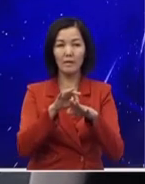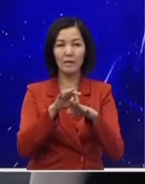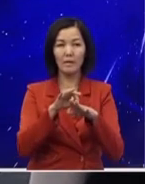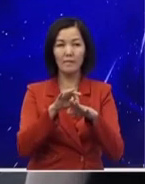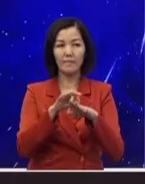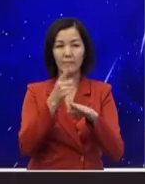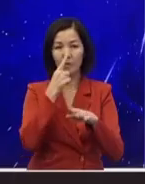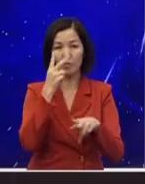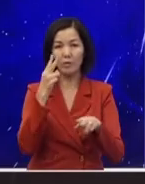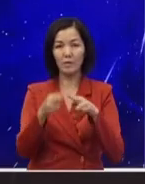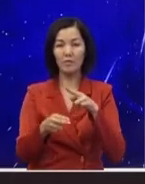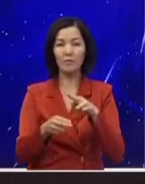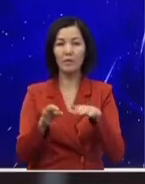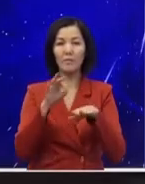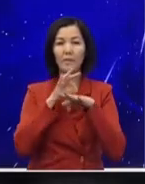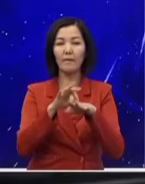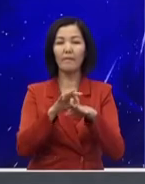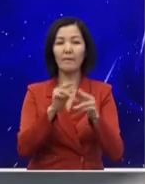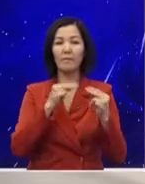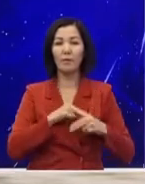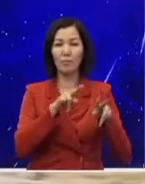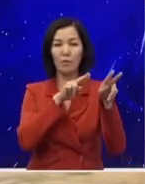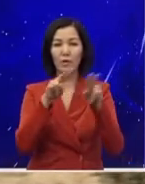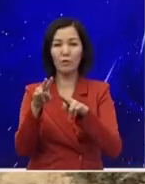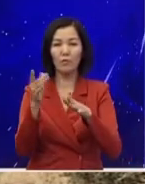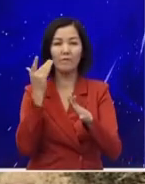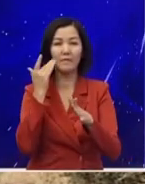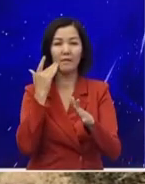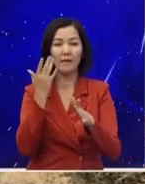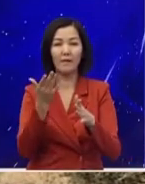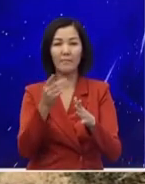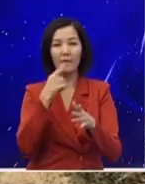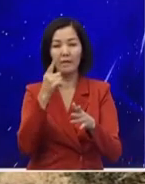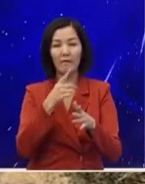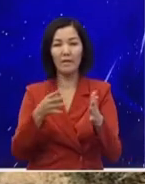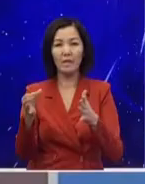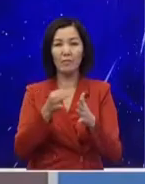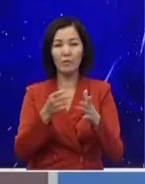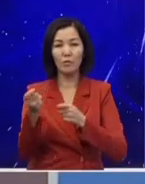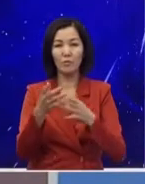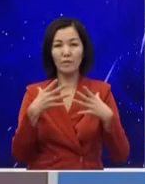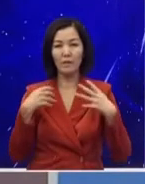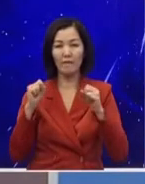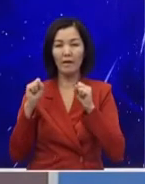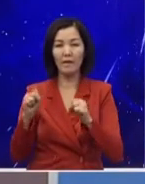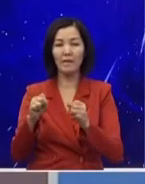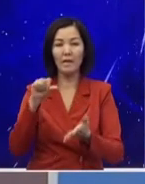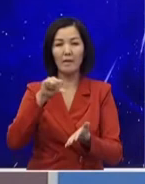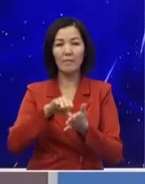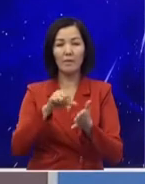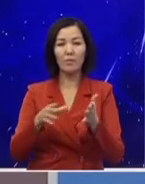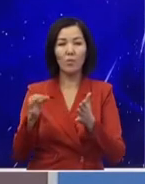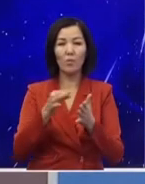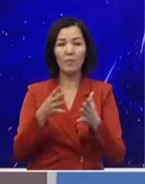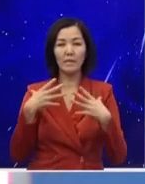на подходе. Контроль за проводимыми работами ведется на систематической основе, говорят в областном управлении здравоохранения. Представители